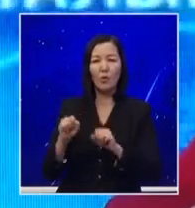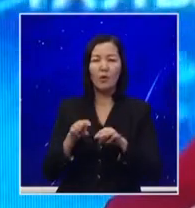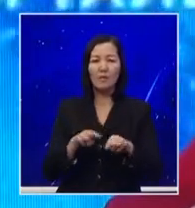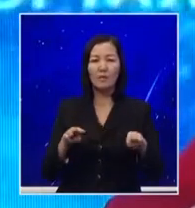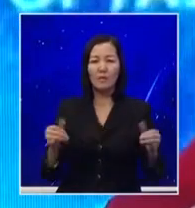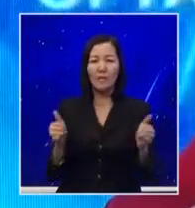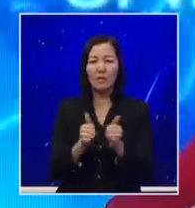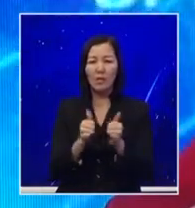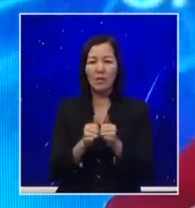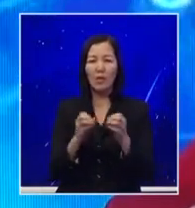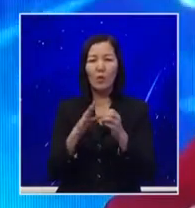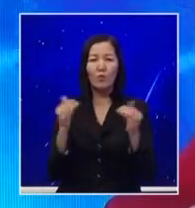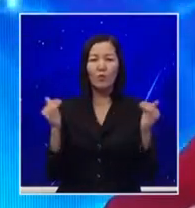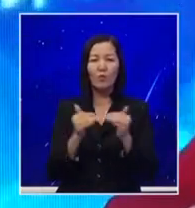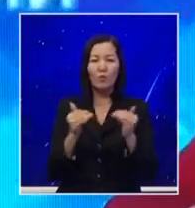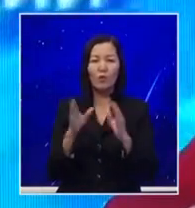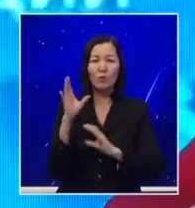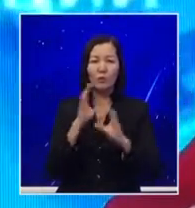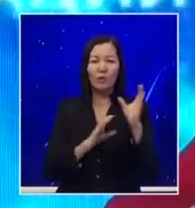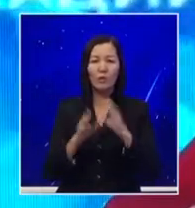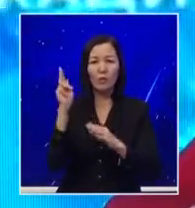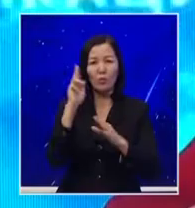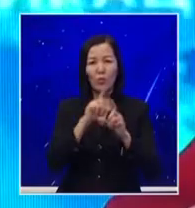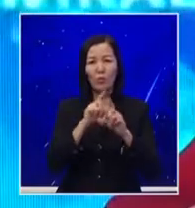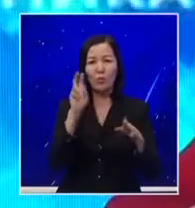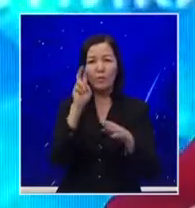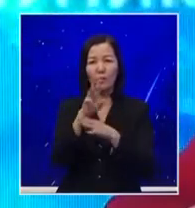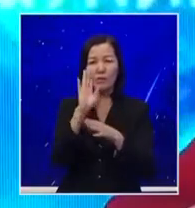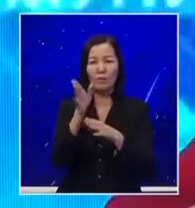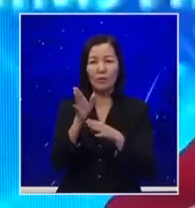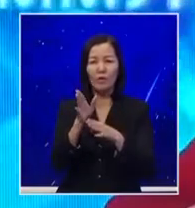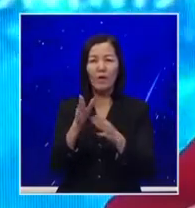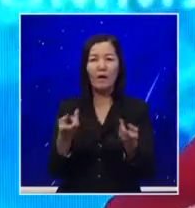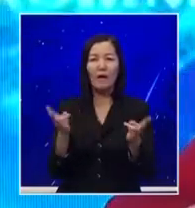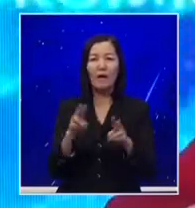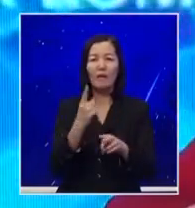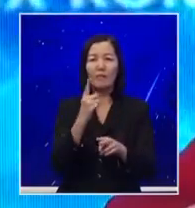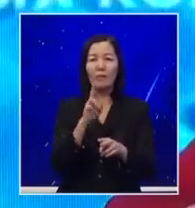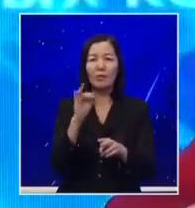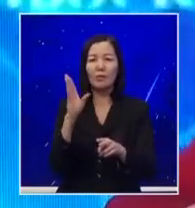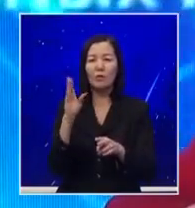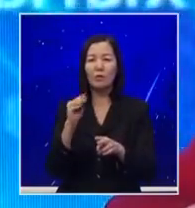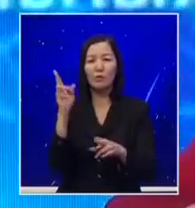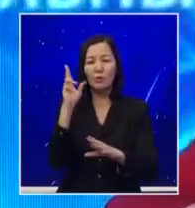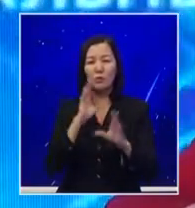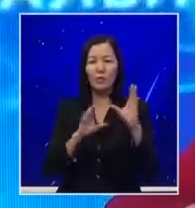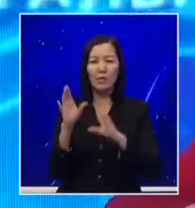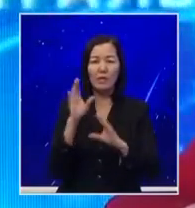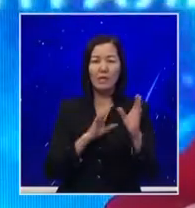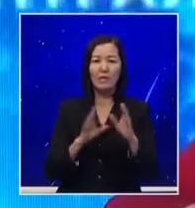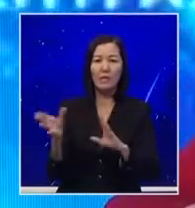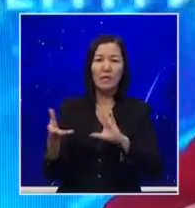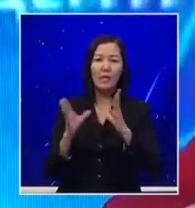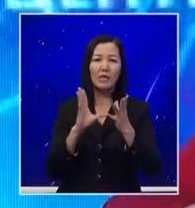министрлігі жанындағы 14 колледждің студенттері оқу орындарында оқиды. Қалған колледждерде 1-ші курс студенттері үшін, атап айтсақ, студенттердің